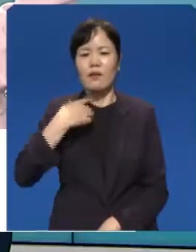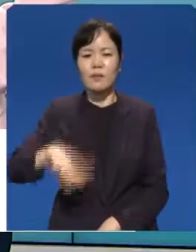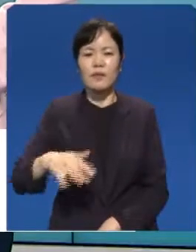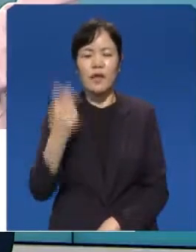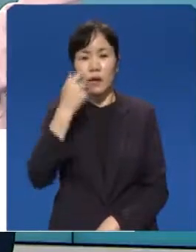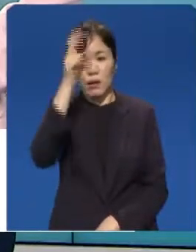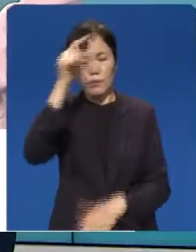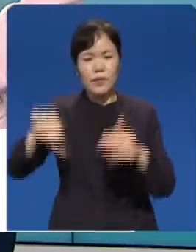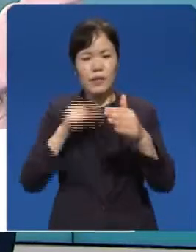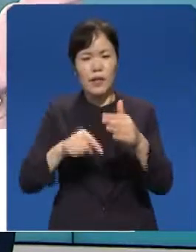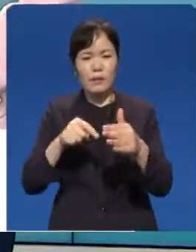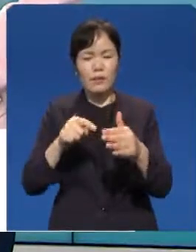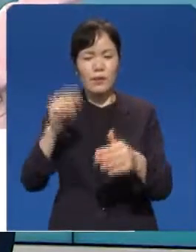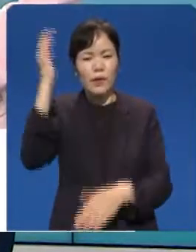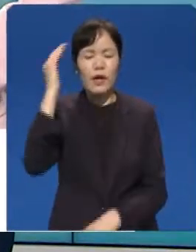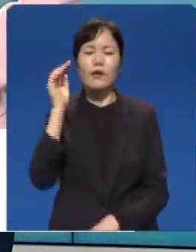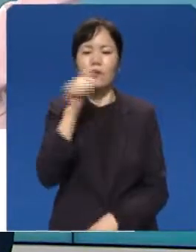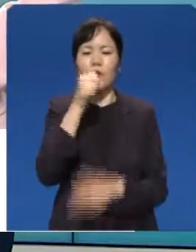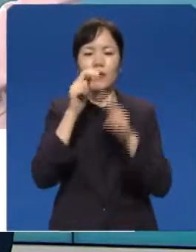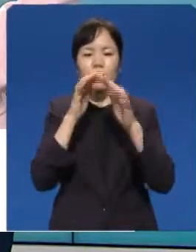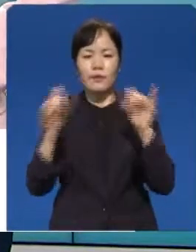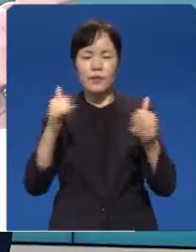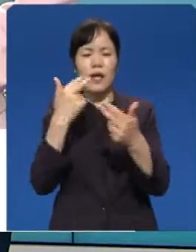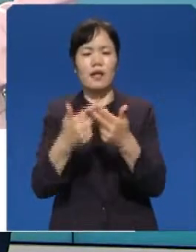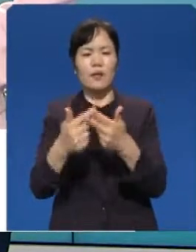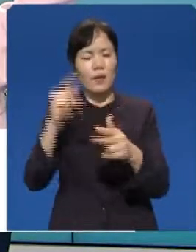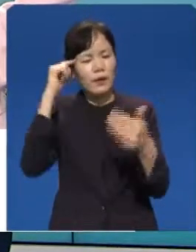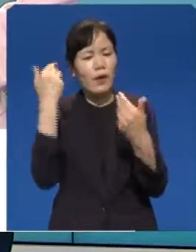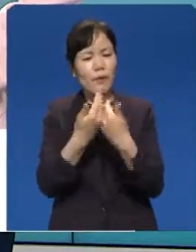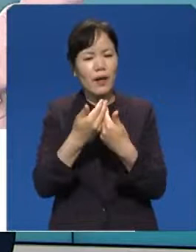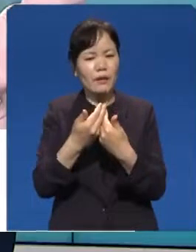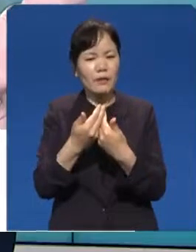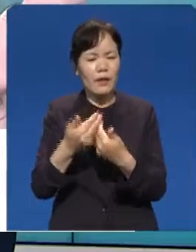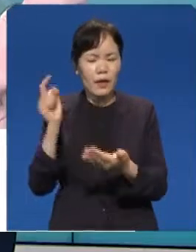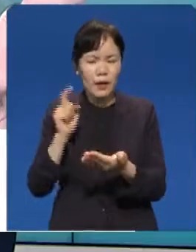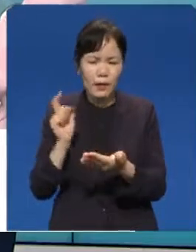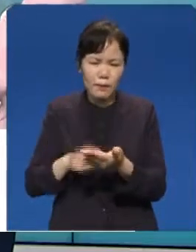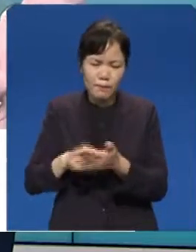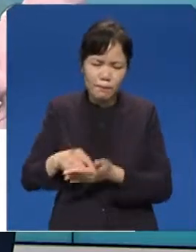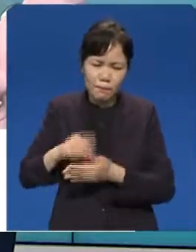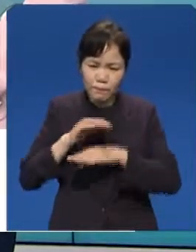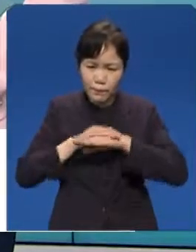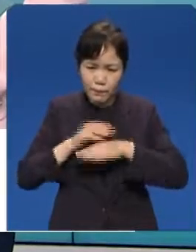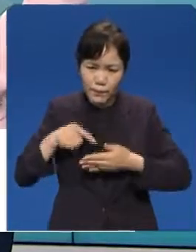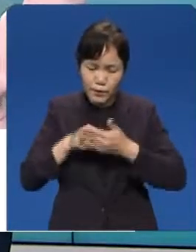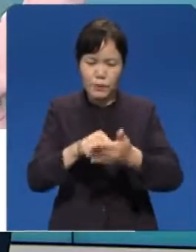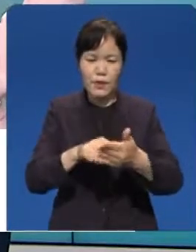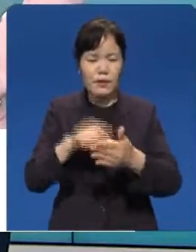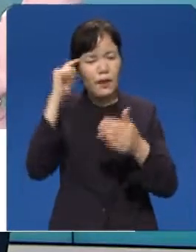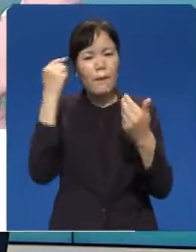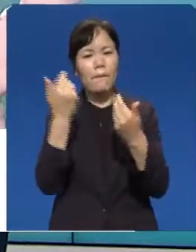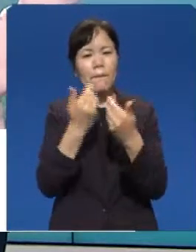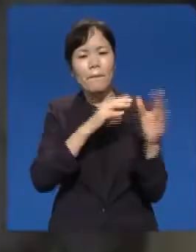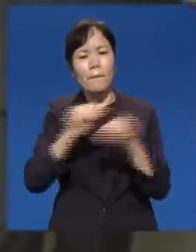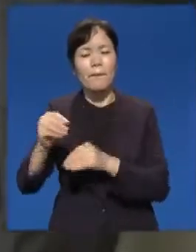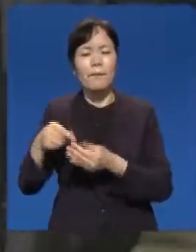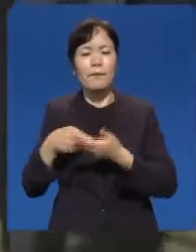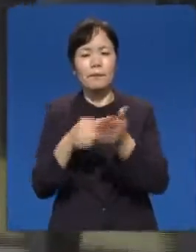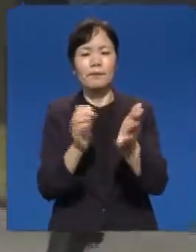물론 대한변협도 반대 성명을 내고 졸속 추진 중단을 촉구했습니다. 김하애 기자입니다.